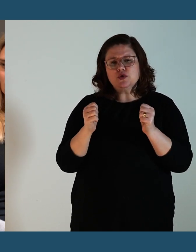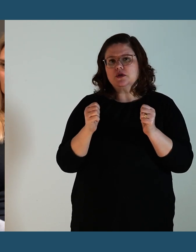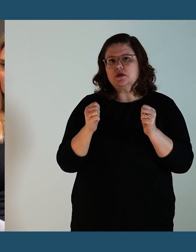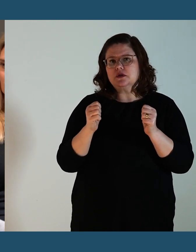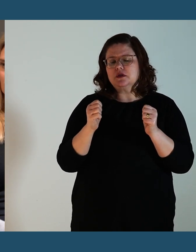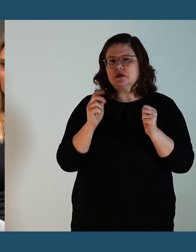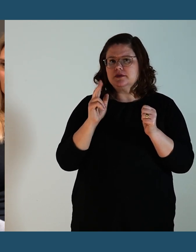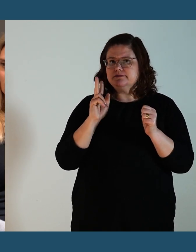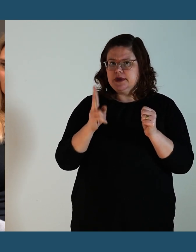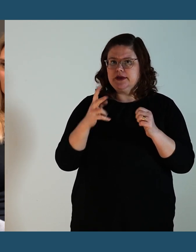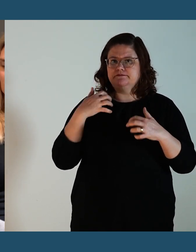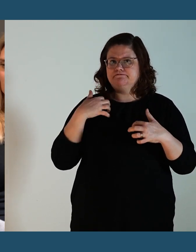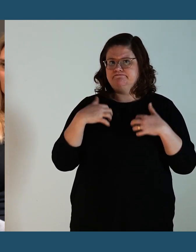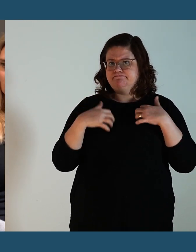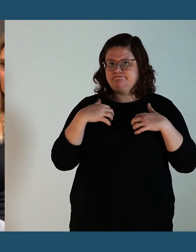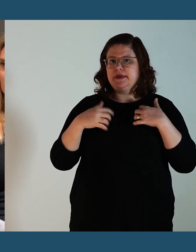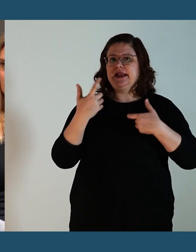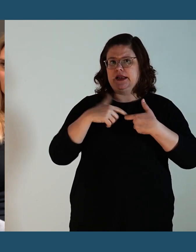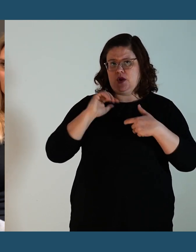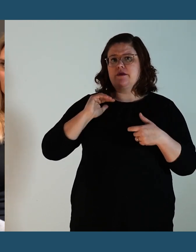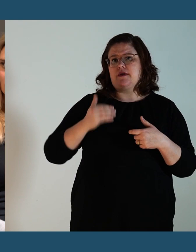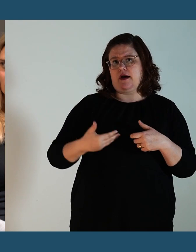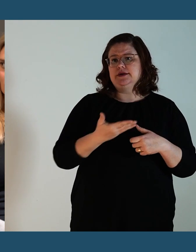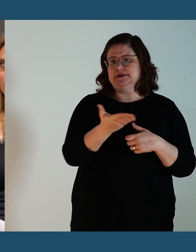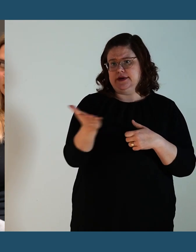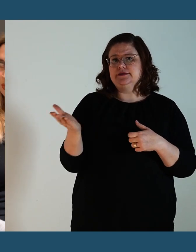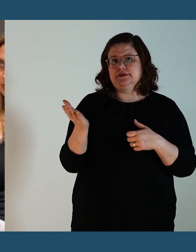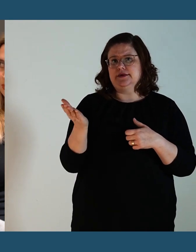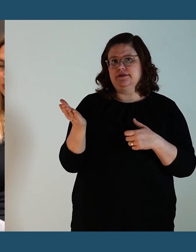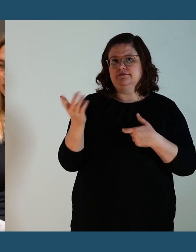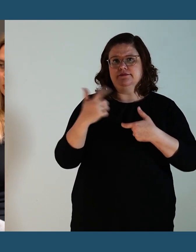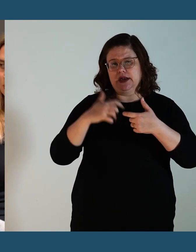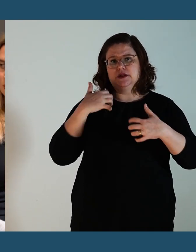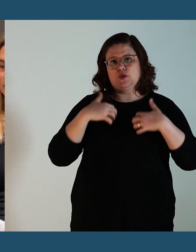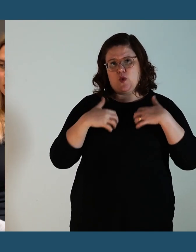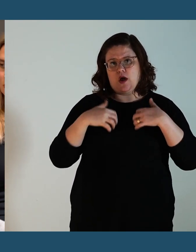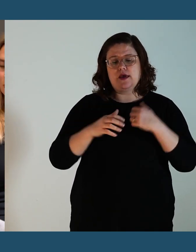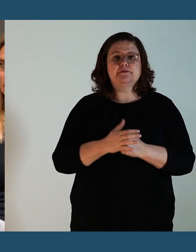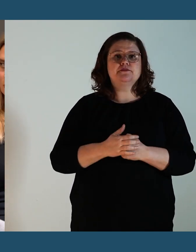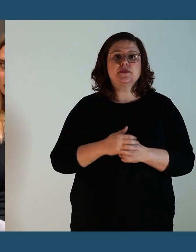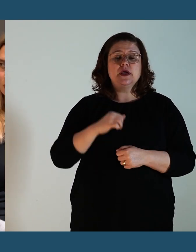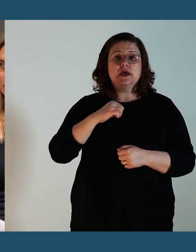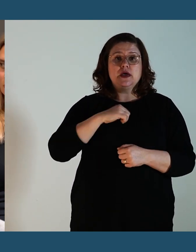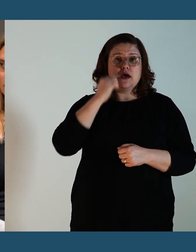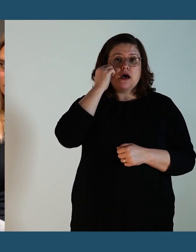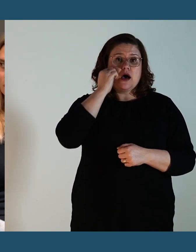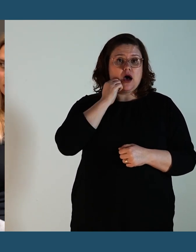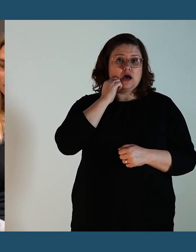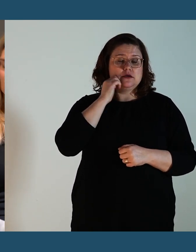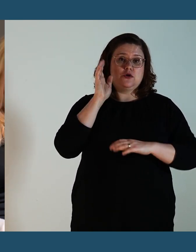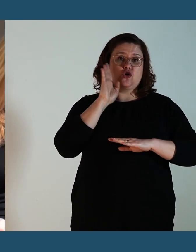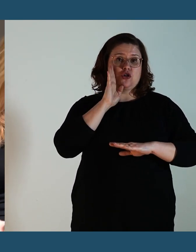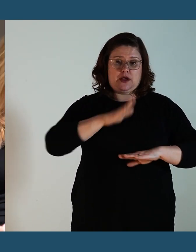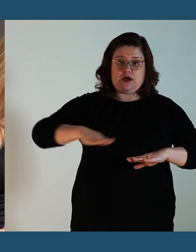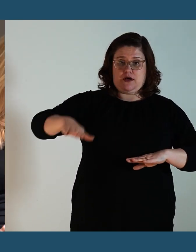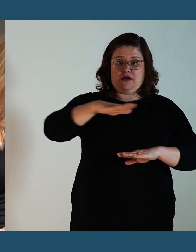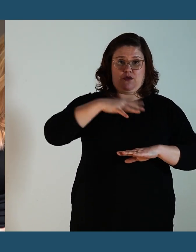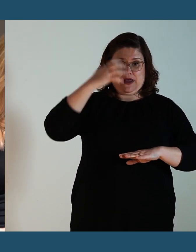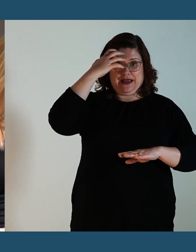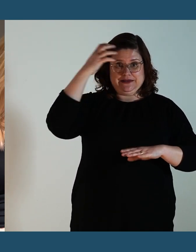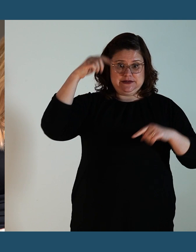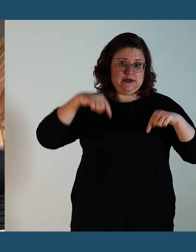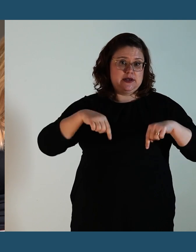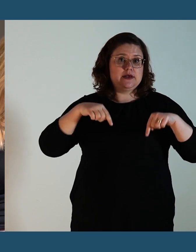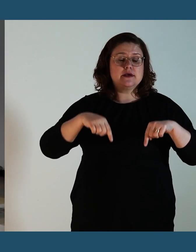erityisen huolissani juuri naisista. Ja mä asun itse semmoisella alueella Helsingissä, jossa